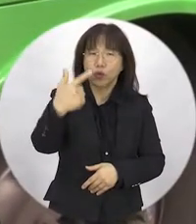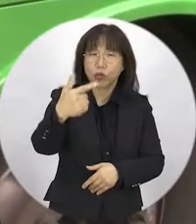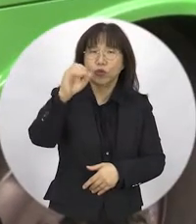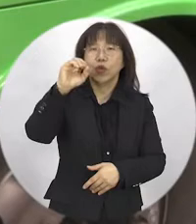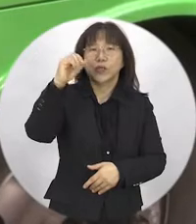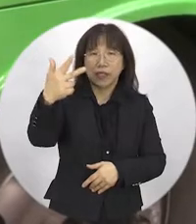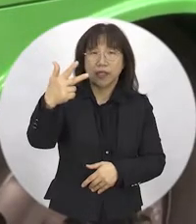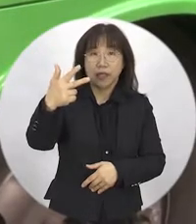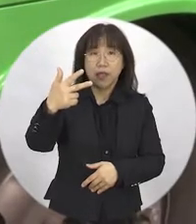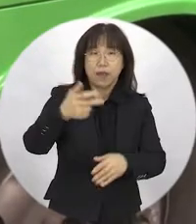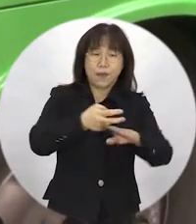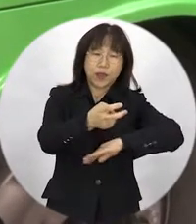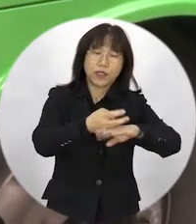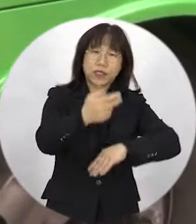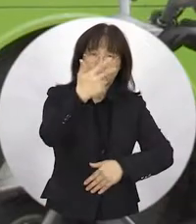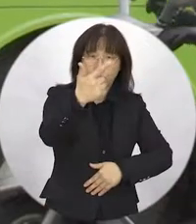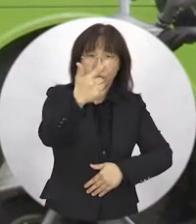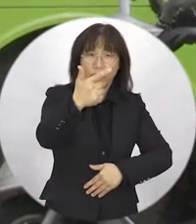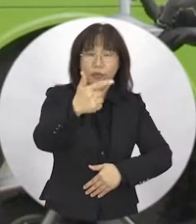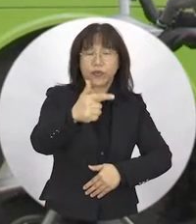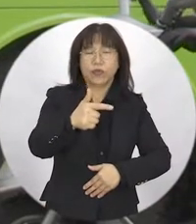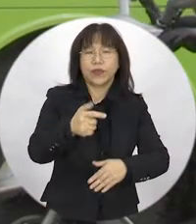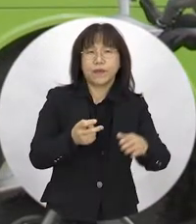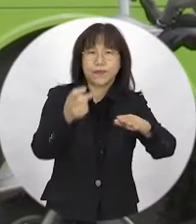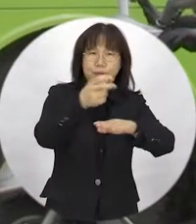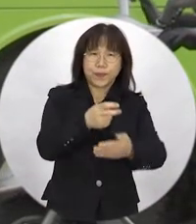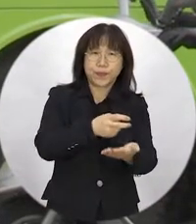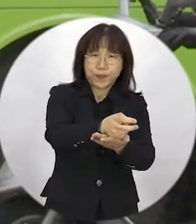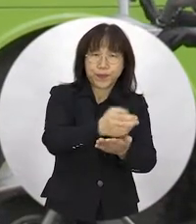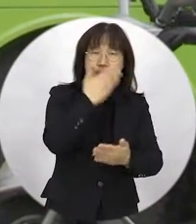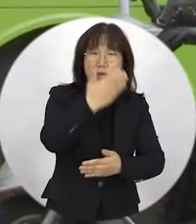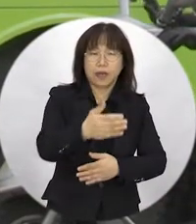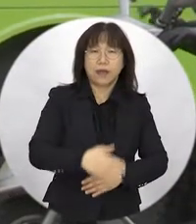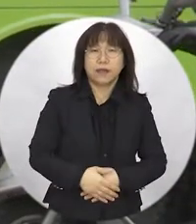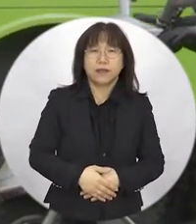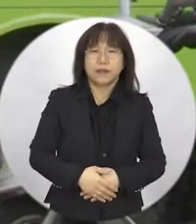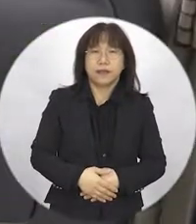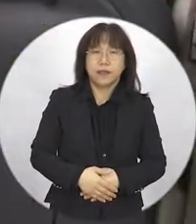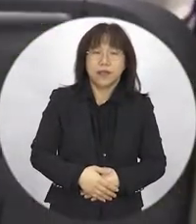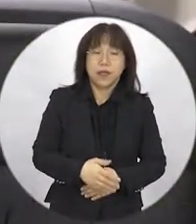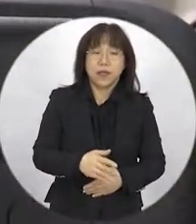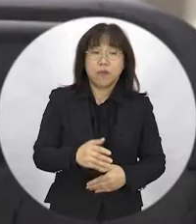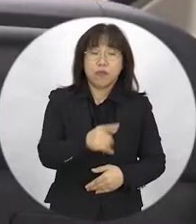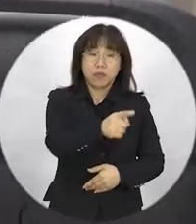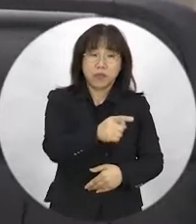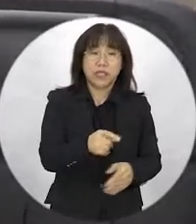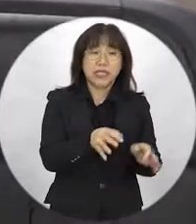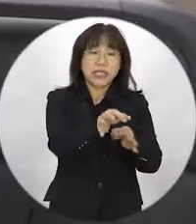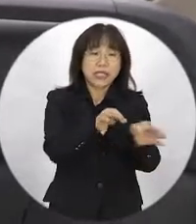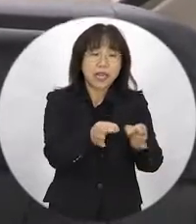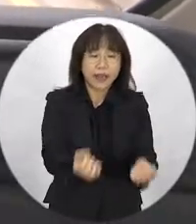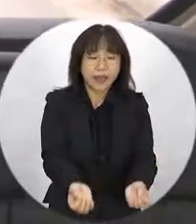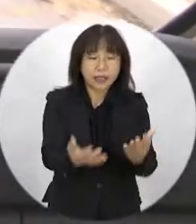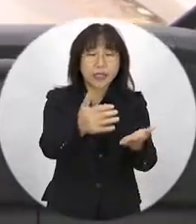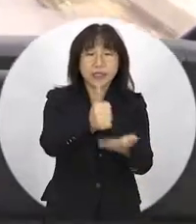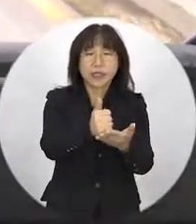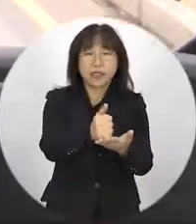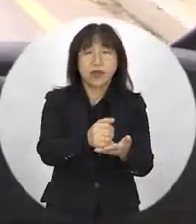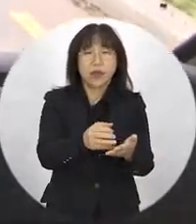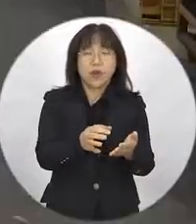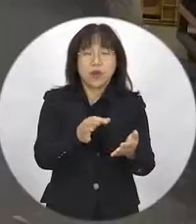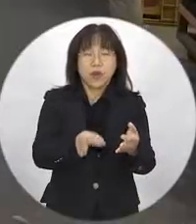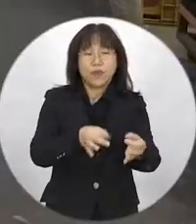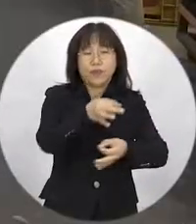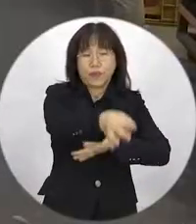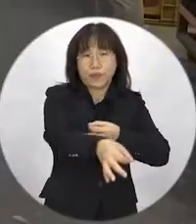노선을 이용할 수 있습니다. 승차 쿠폰은 구매 영수증을 지참해 고객센터와 시장 내 행사장에서 교환할 수